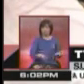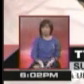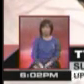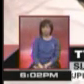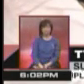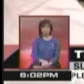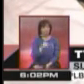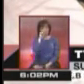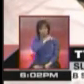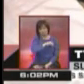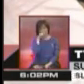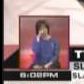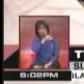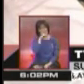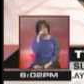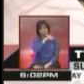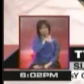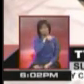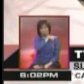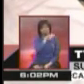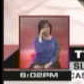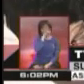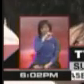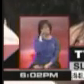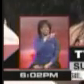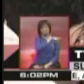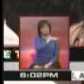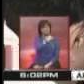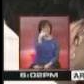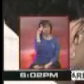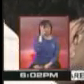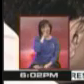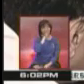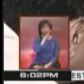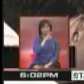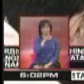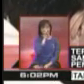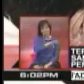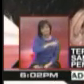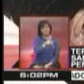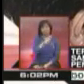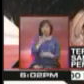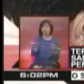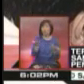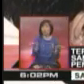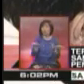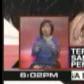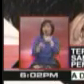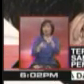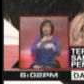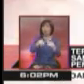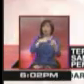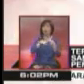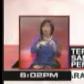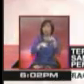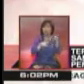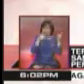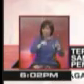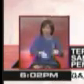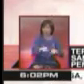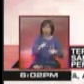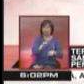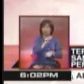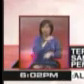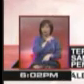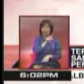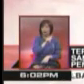Hindi po totoo yung sinasabi nila na yun. Wala pong katotohanan yun. Nasaan ka nung mangyari ang krimen? Sa Antipolo po. Anong